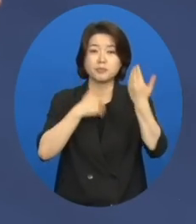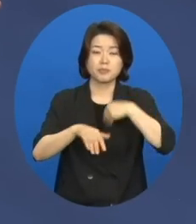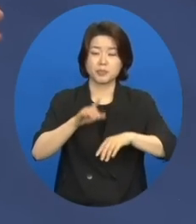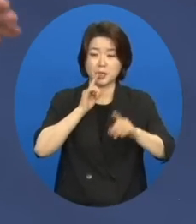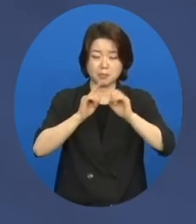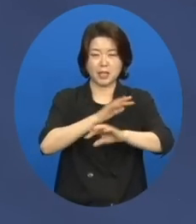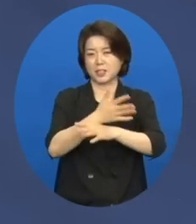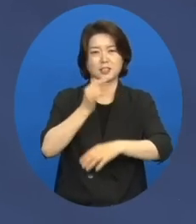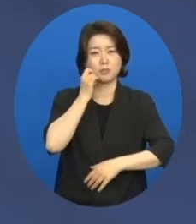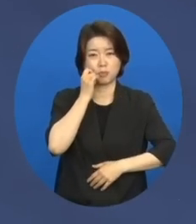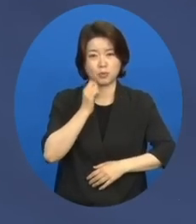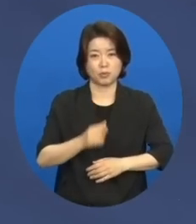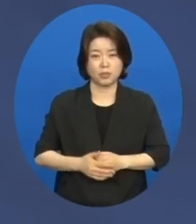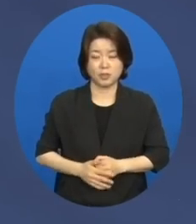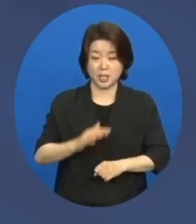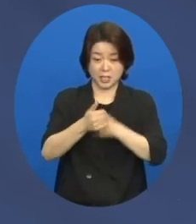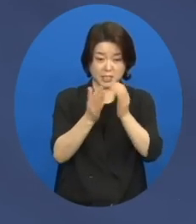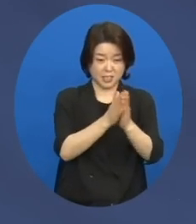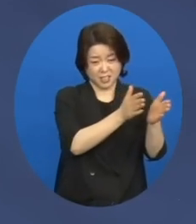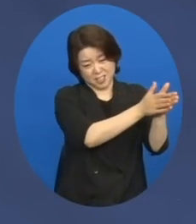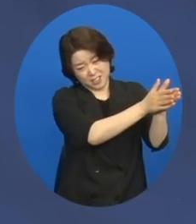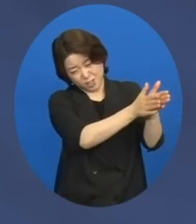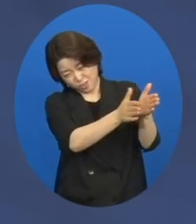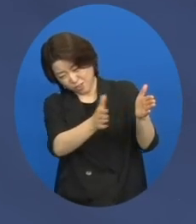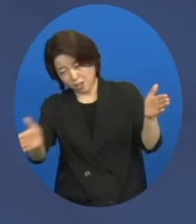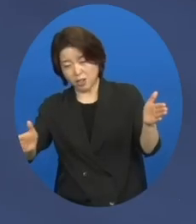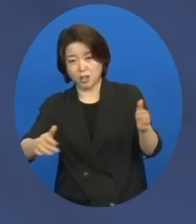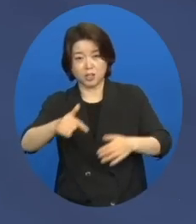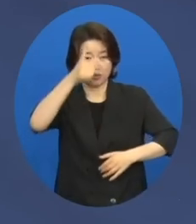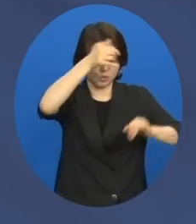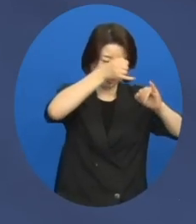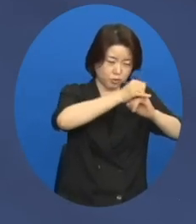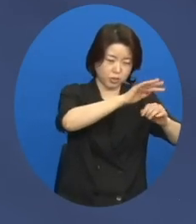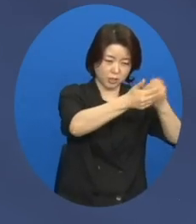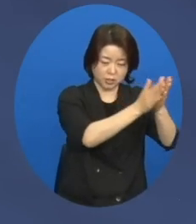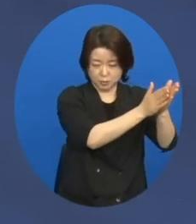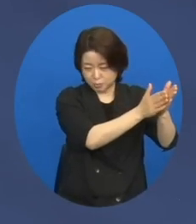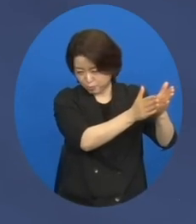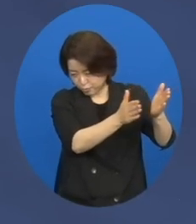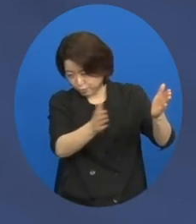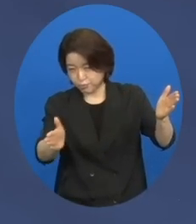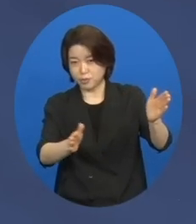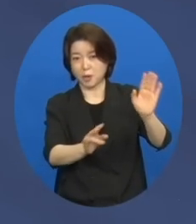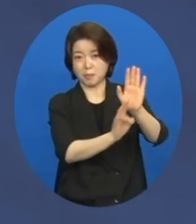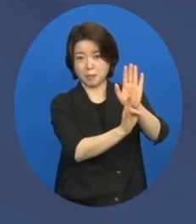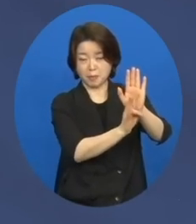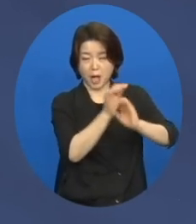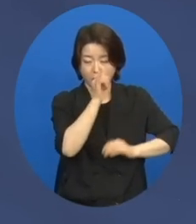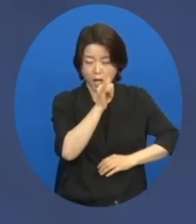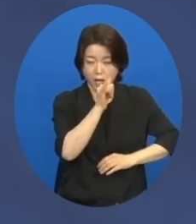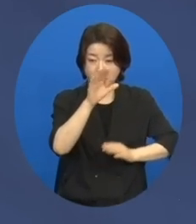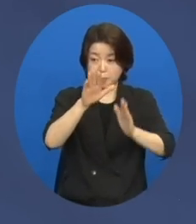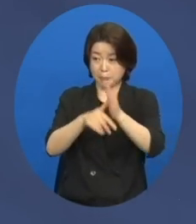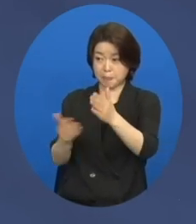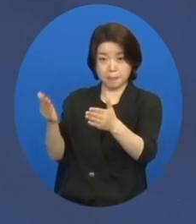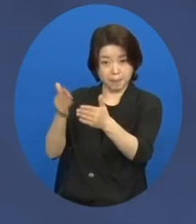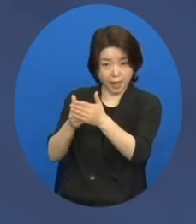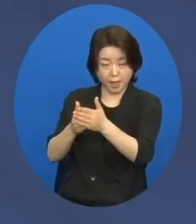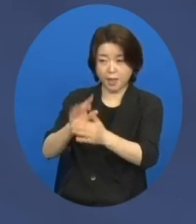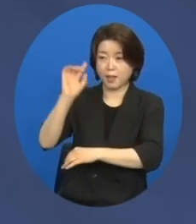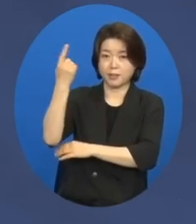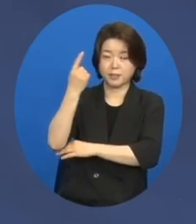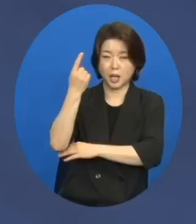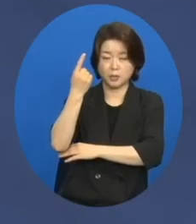말장난 못하도록 성경 내내, 구약 성경 내내 계시에 오시다가 때가 참에 다윗의